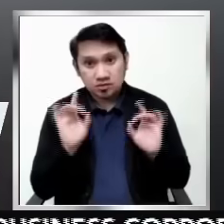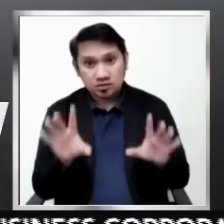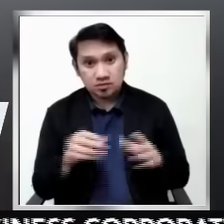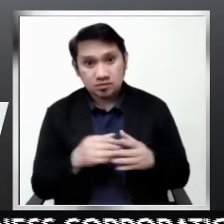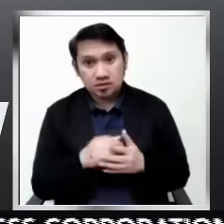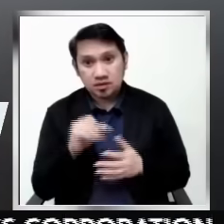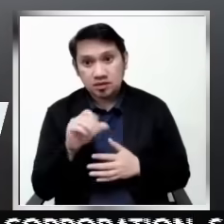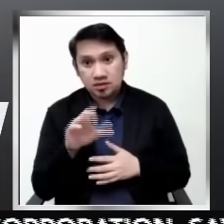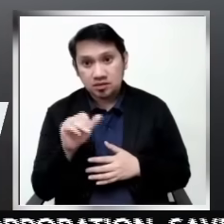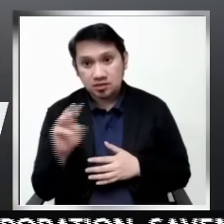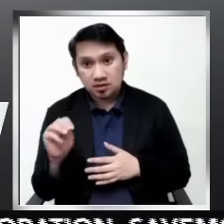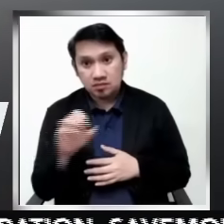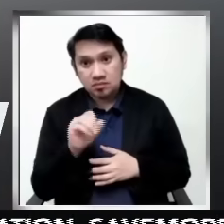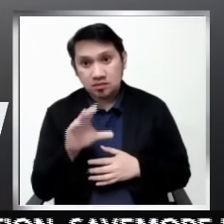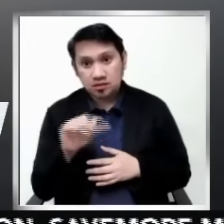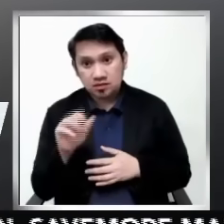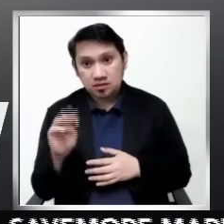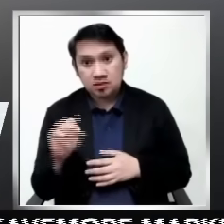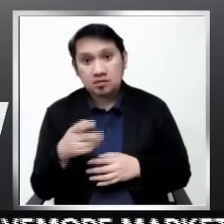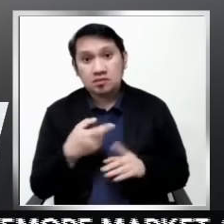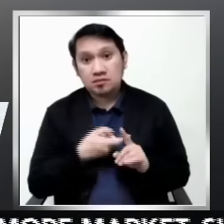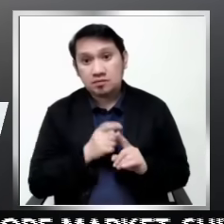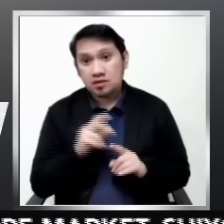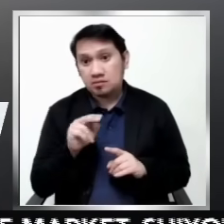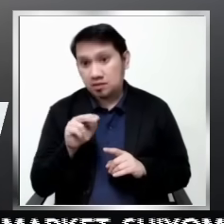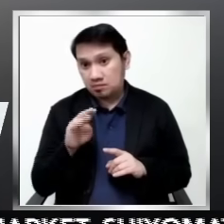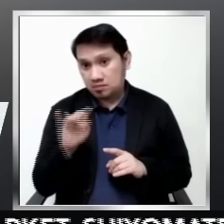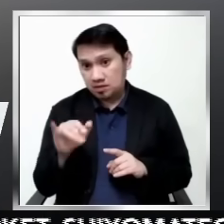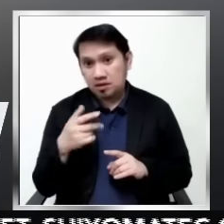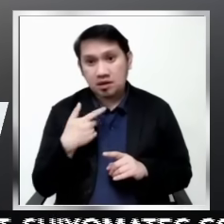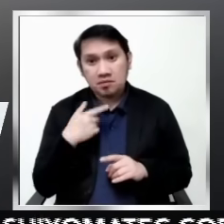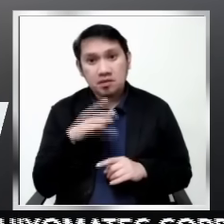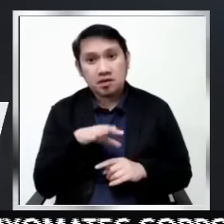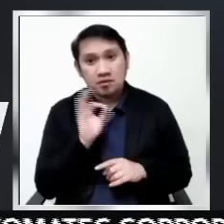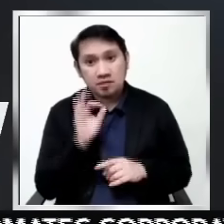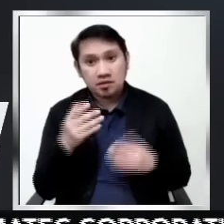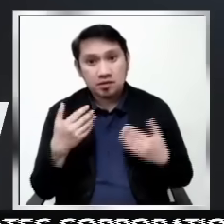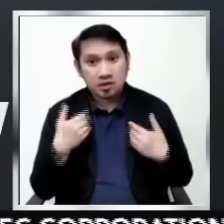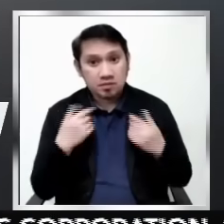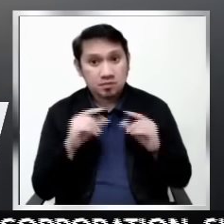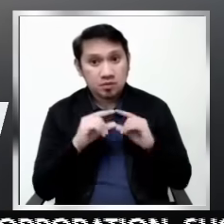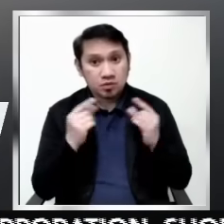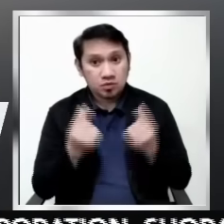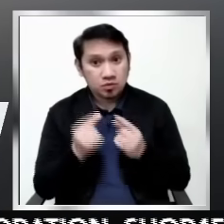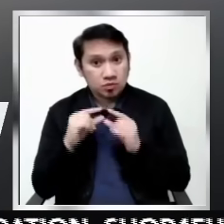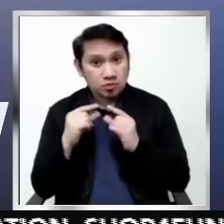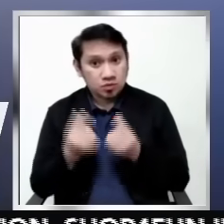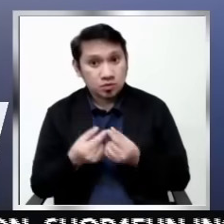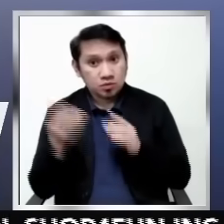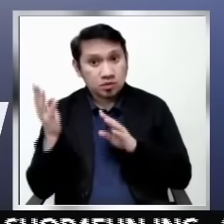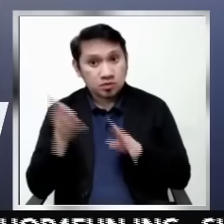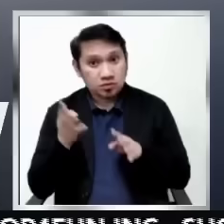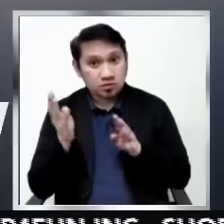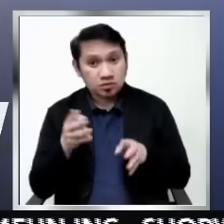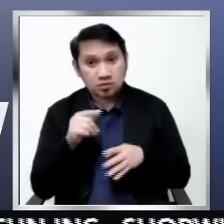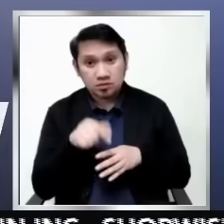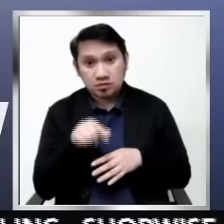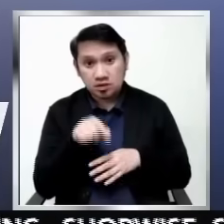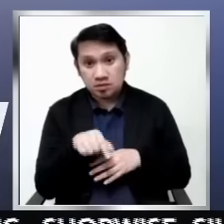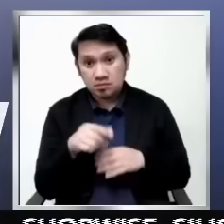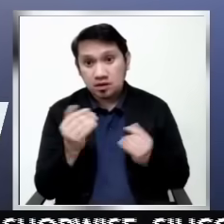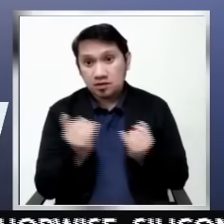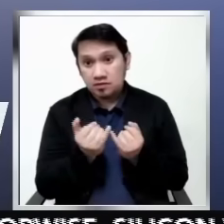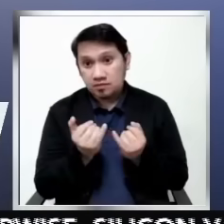yan. Ayon sa aming source sa NBI, may namonitor na silang mga grupo na nag-download ng mga na-hack umanong PhilHealth files